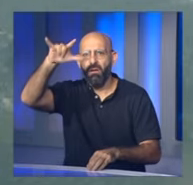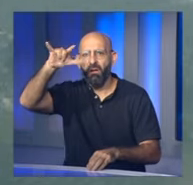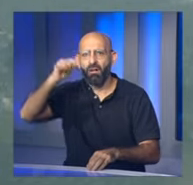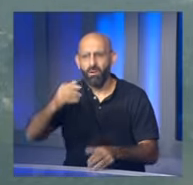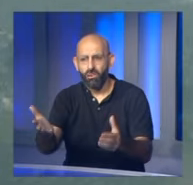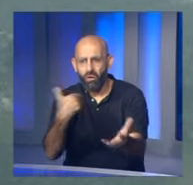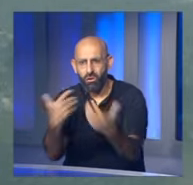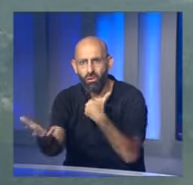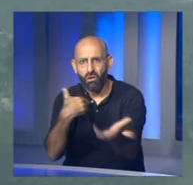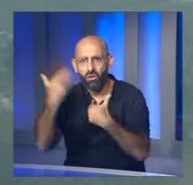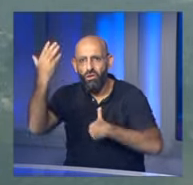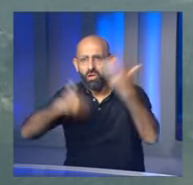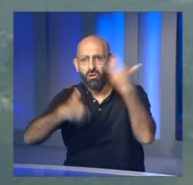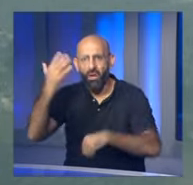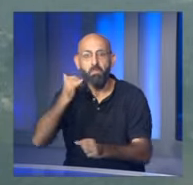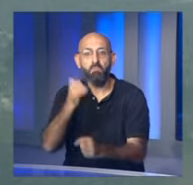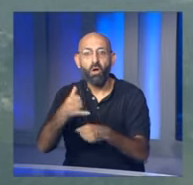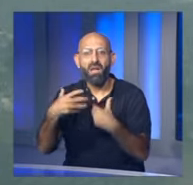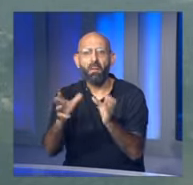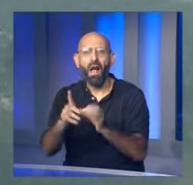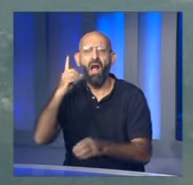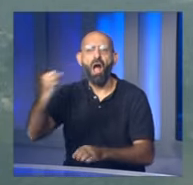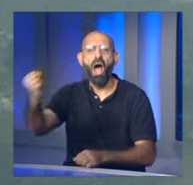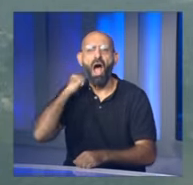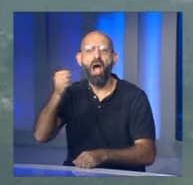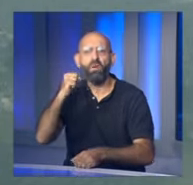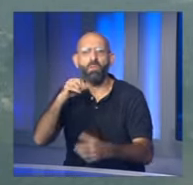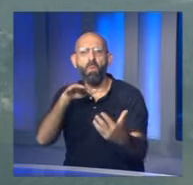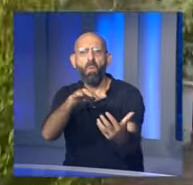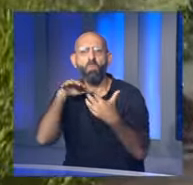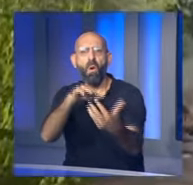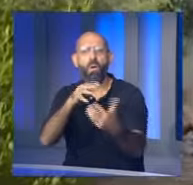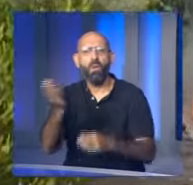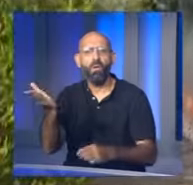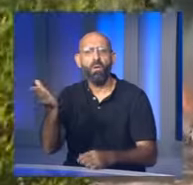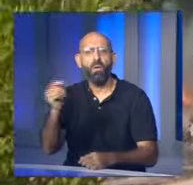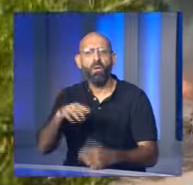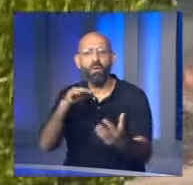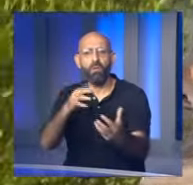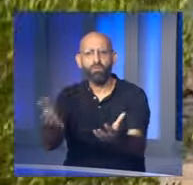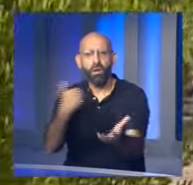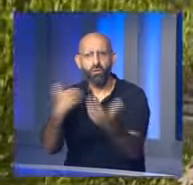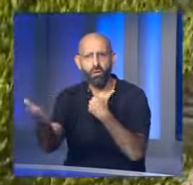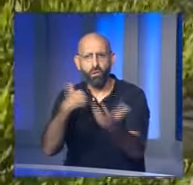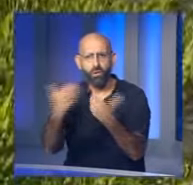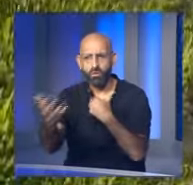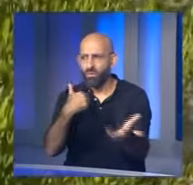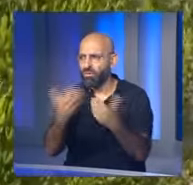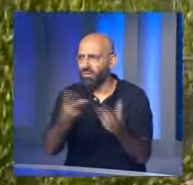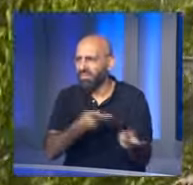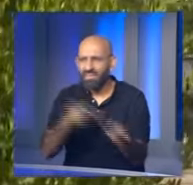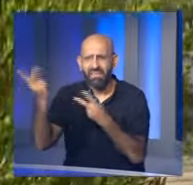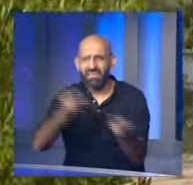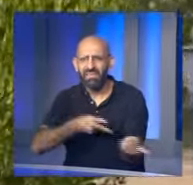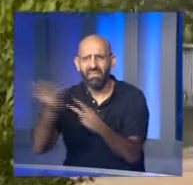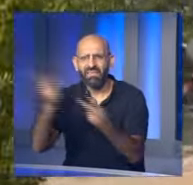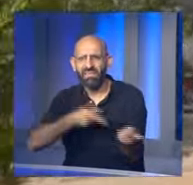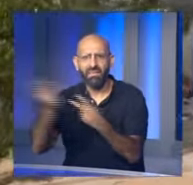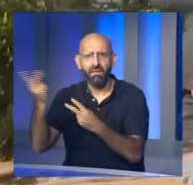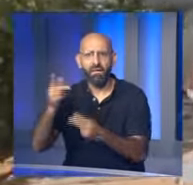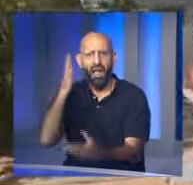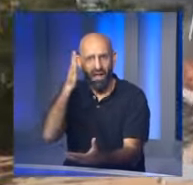افاد به سلاحه الجوي من ان اخلاء الجرحى اكثر تعقيدا في الساحه الشمال ميه مقارنه